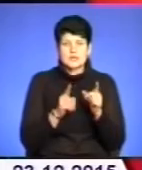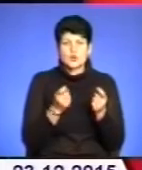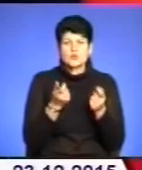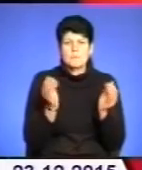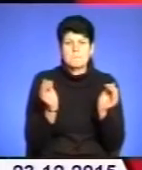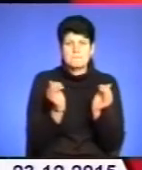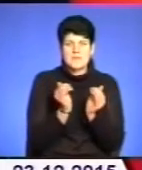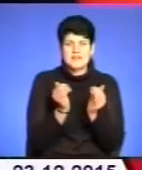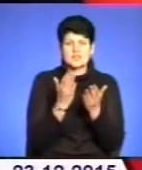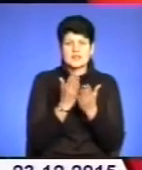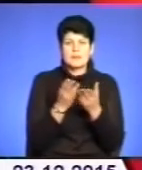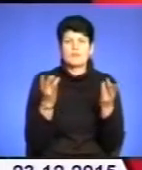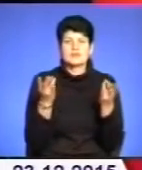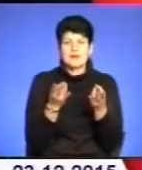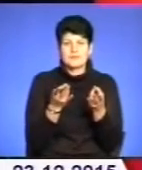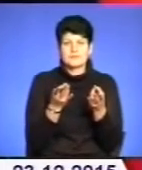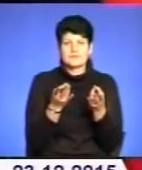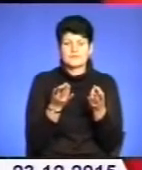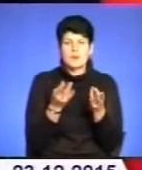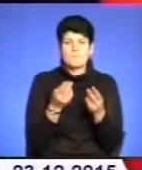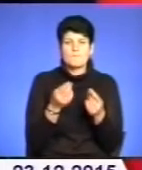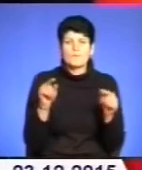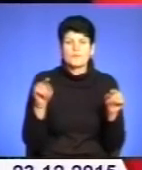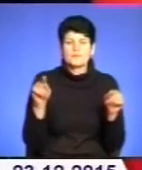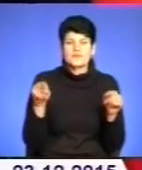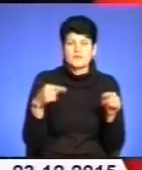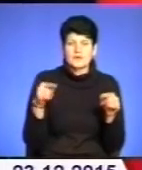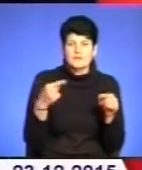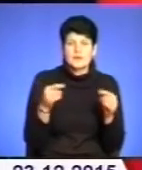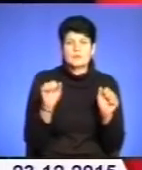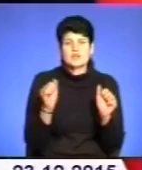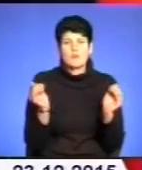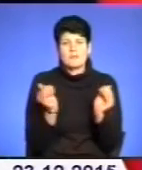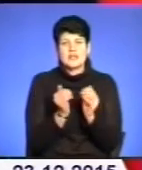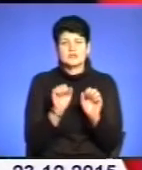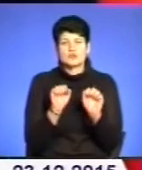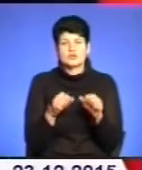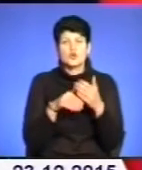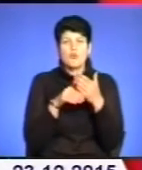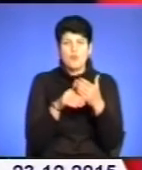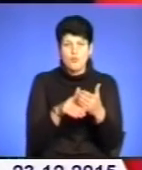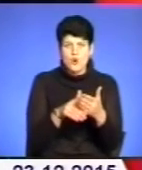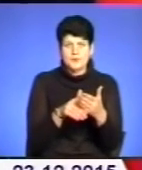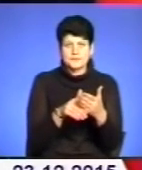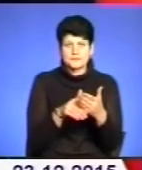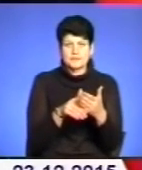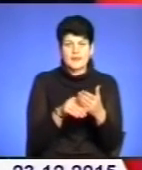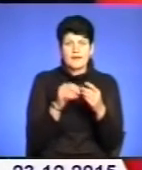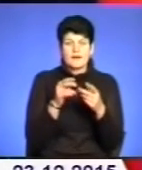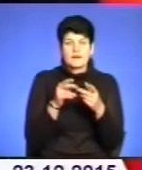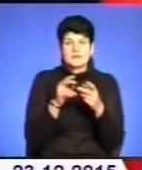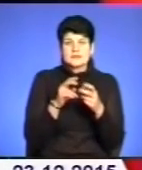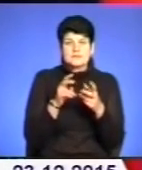менше ще є така потреба в затребуваність і, можливо, і менші можливості до допомоги, тобто, власне, не стрибнеш вище